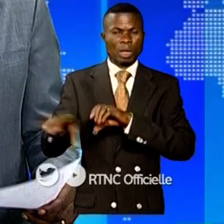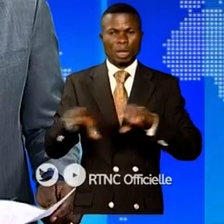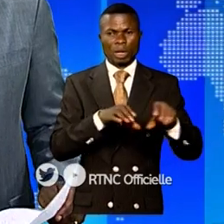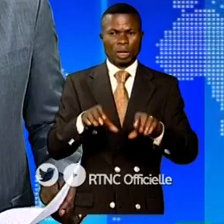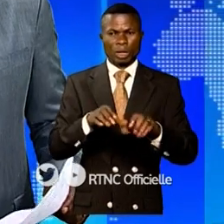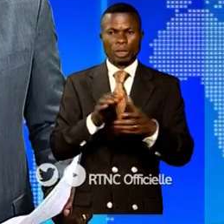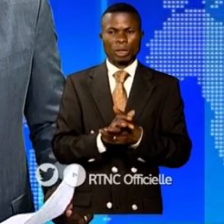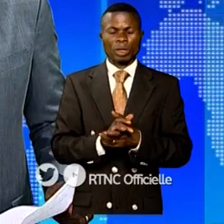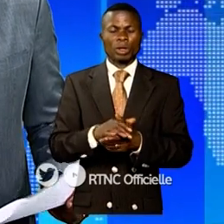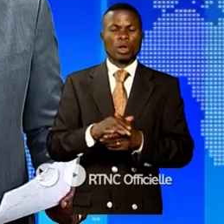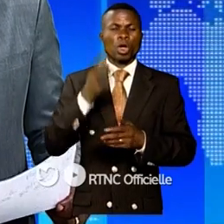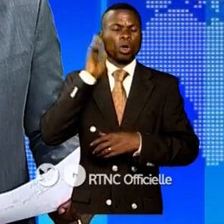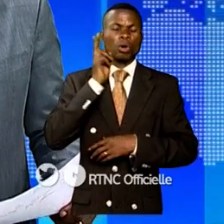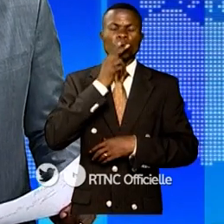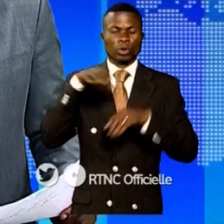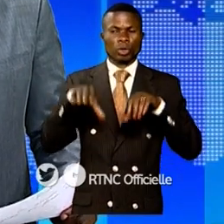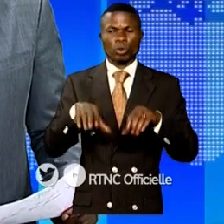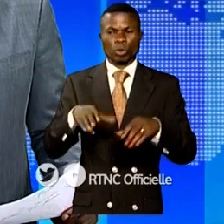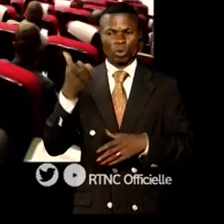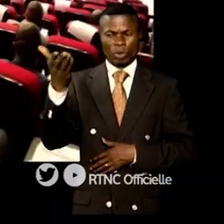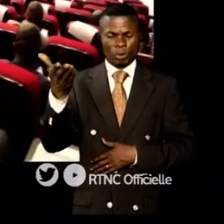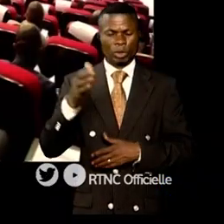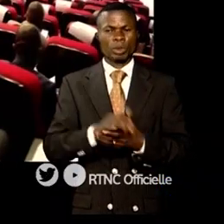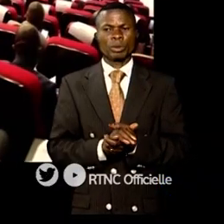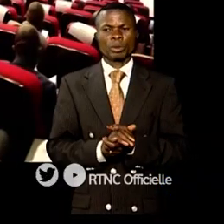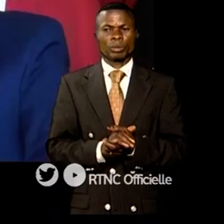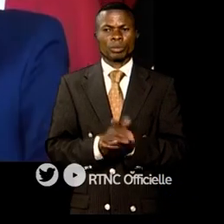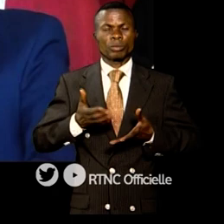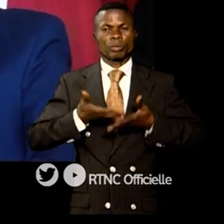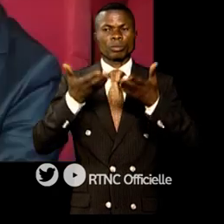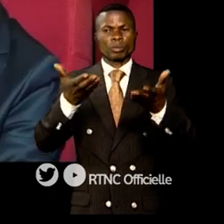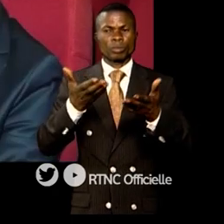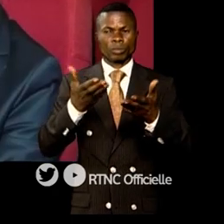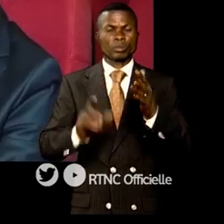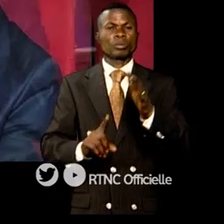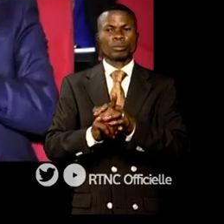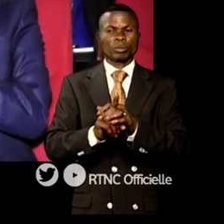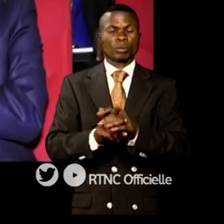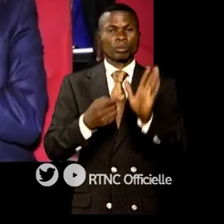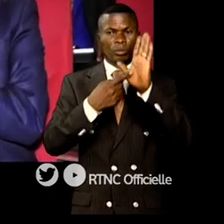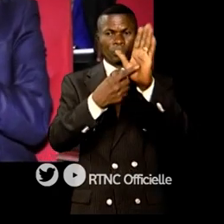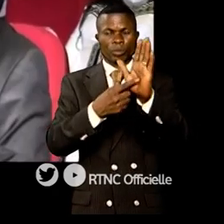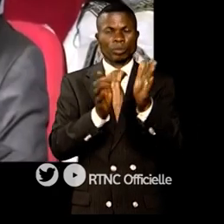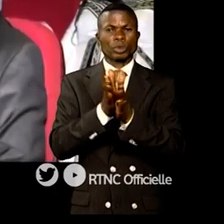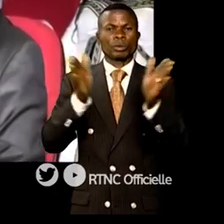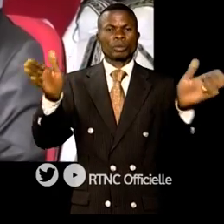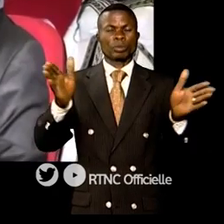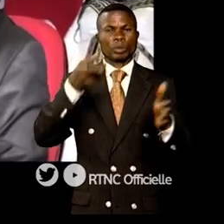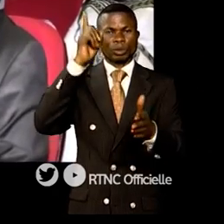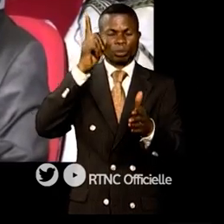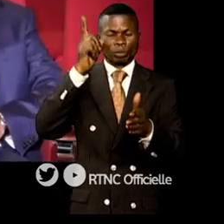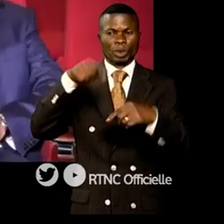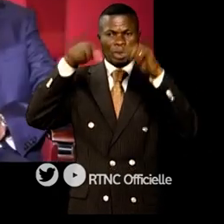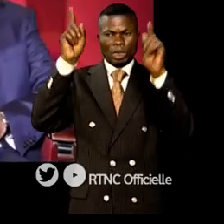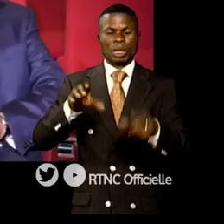à l'auditorium du fleuve Congo. Elichala. Cette cérémonie consacre l'apparition et la présentation officielle de la première édition